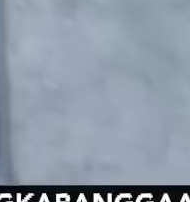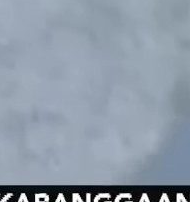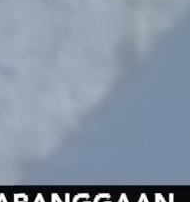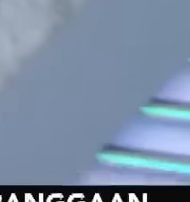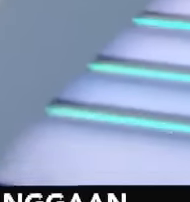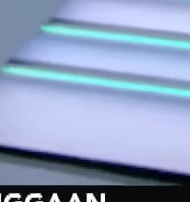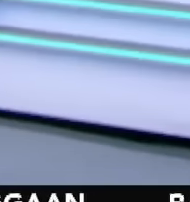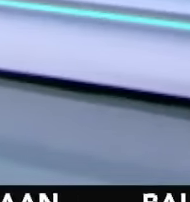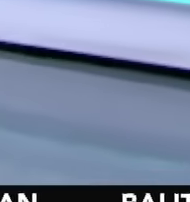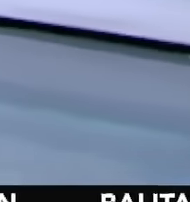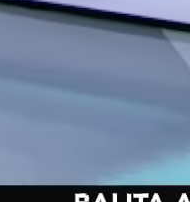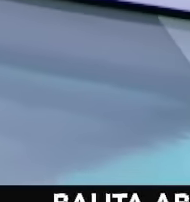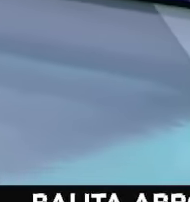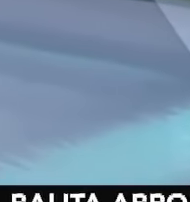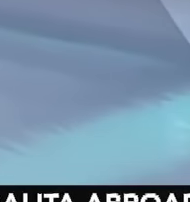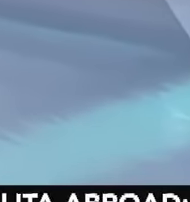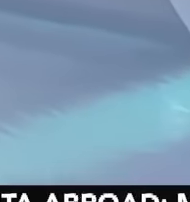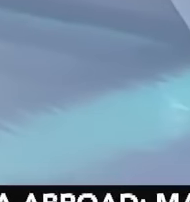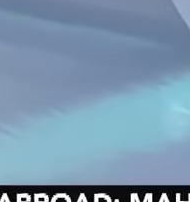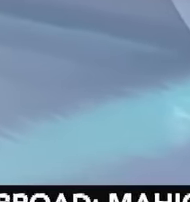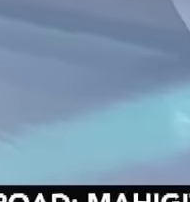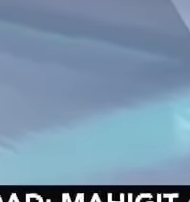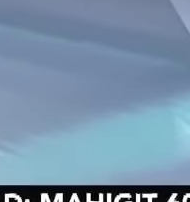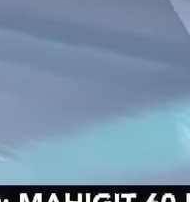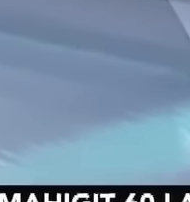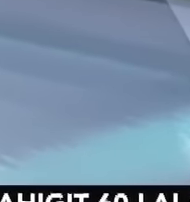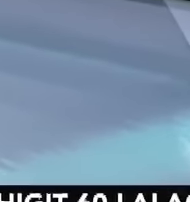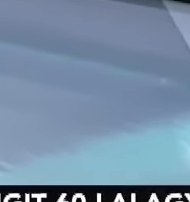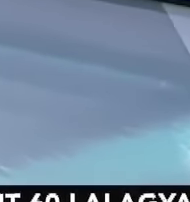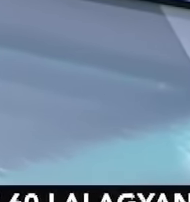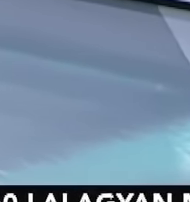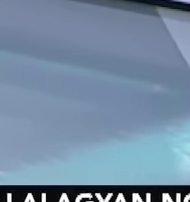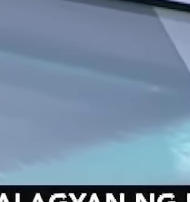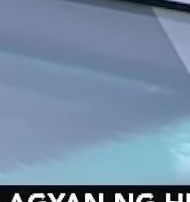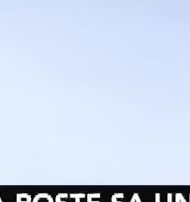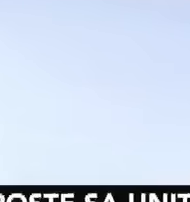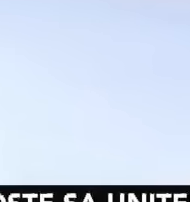Magandang tanghali po. Oras na para sa mainit na balita.